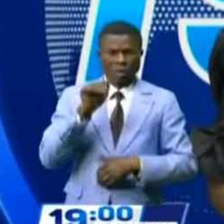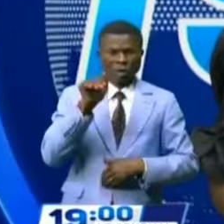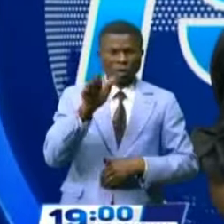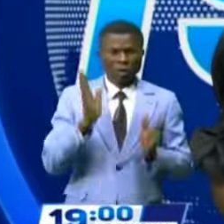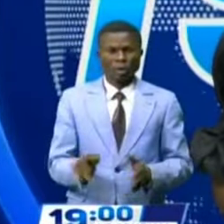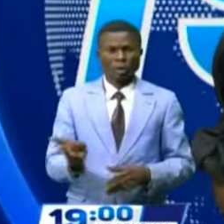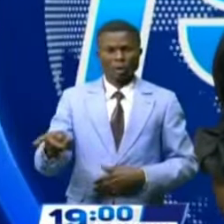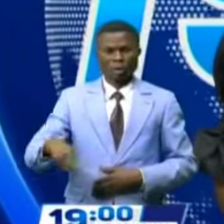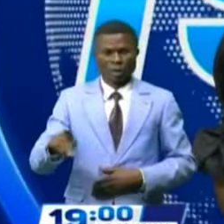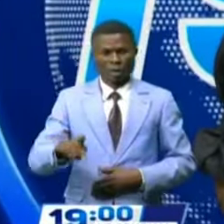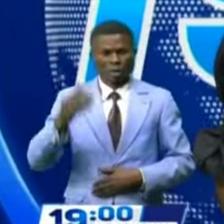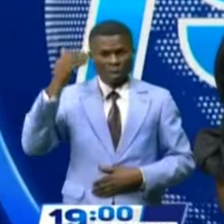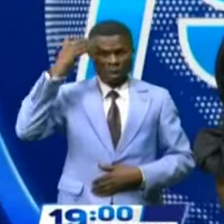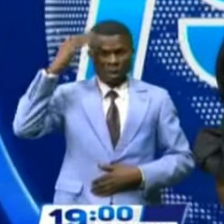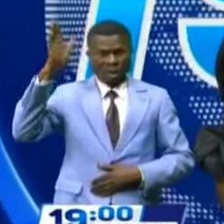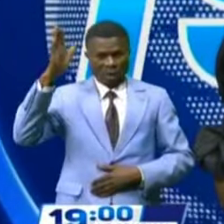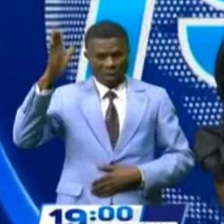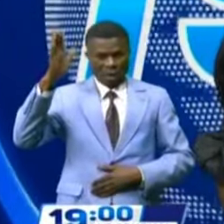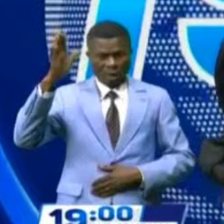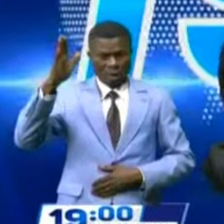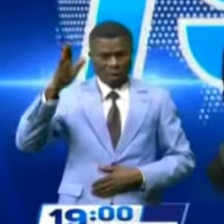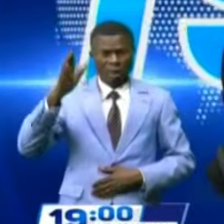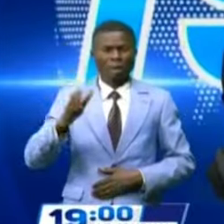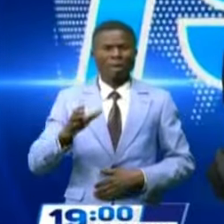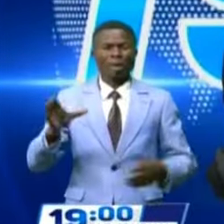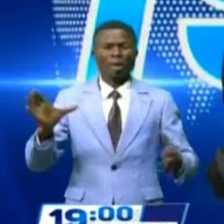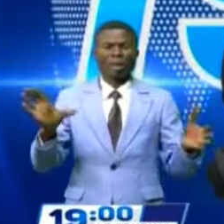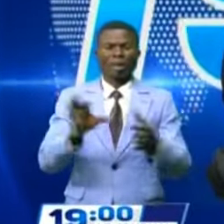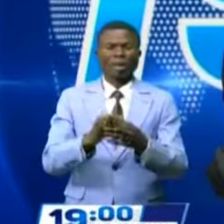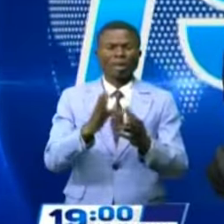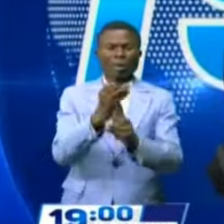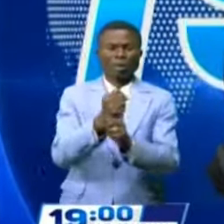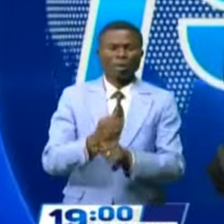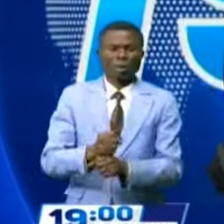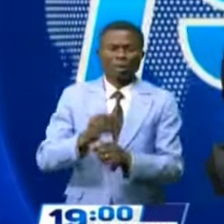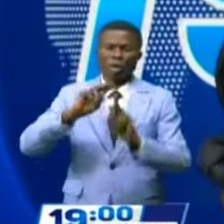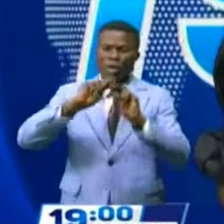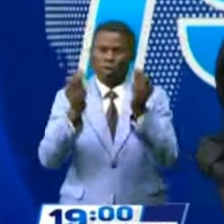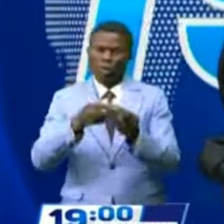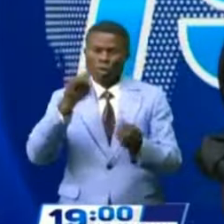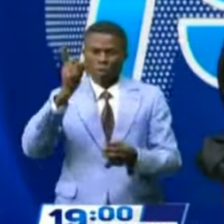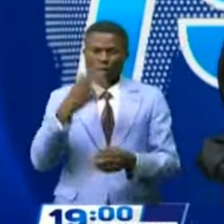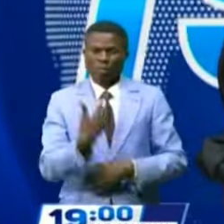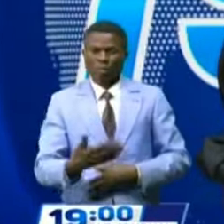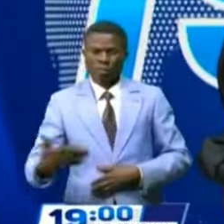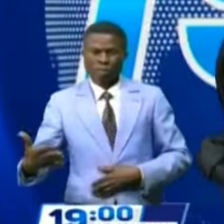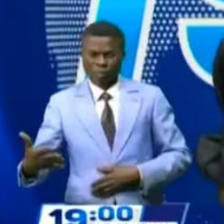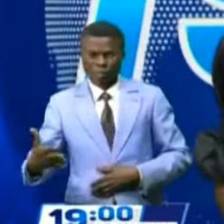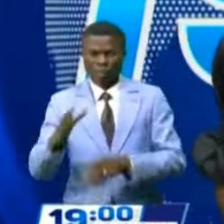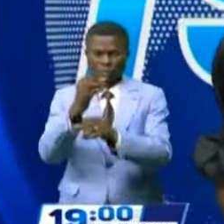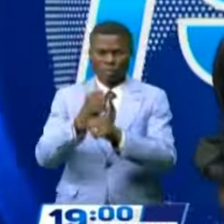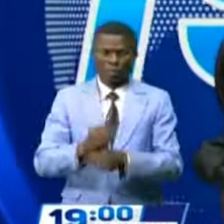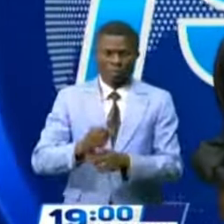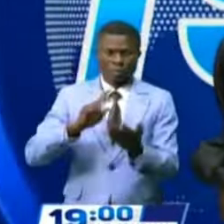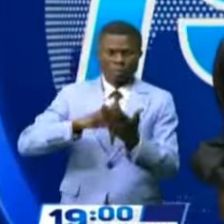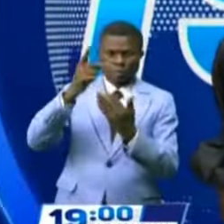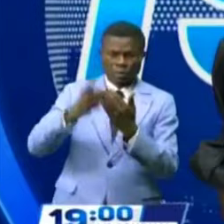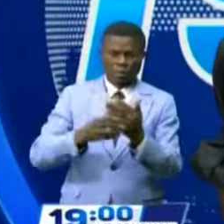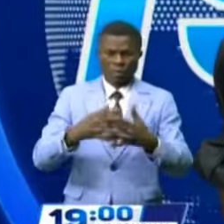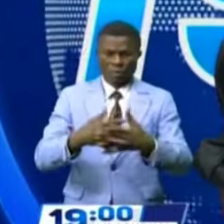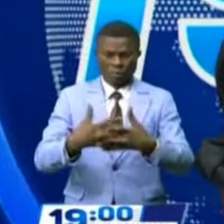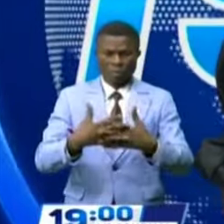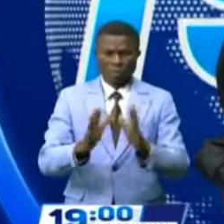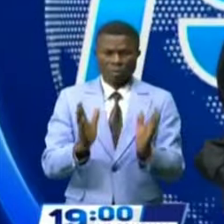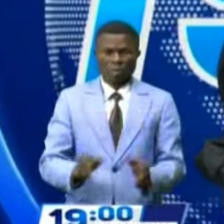directeur provincial de l'Équateur qui a été aligné parmi les bénéficiaires du premier lot de matériel acquis dans le cadre du